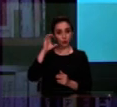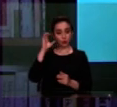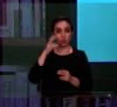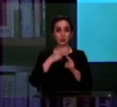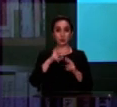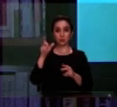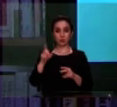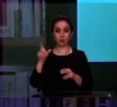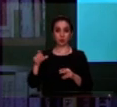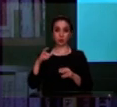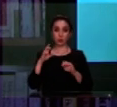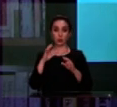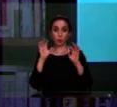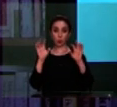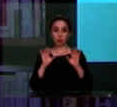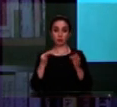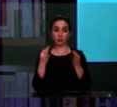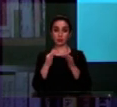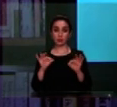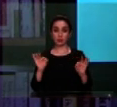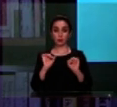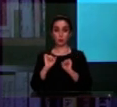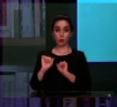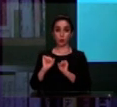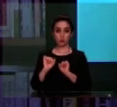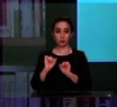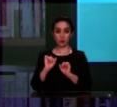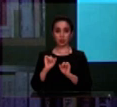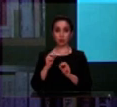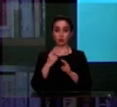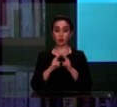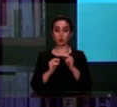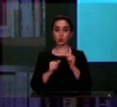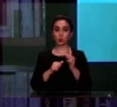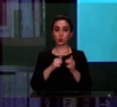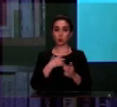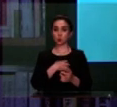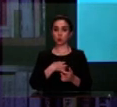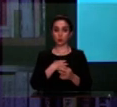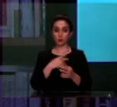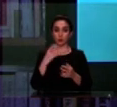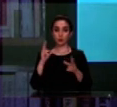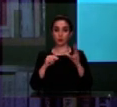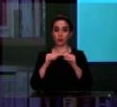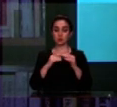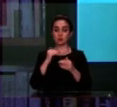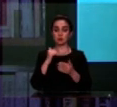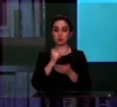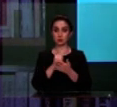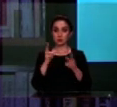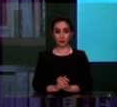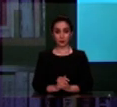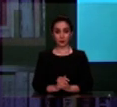O'zbekistonda inson huquq va erkinliklarini muhofaza qilish ustuvor sanaladi yoki tavsiya